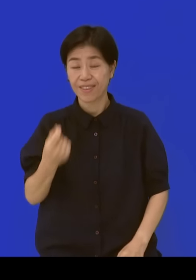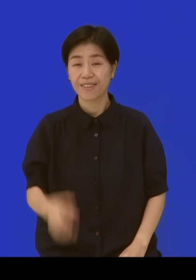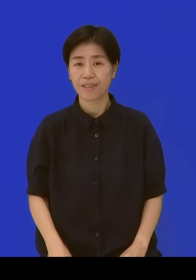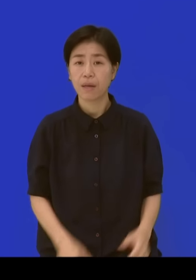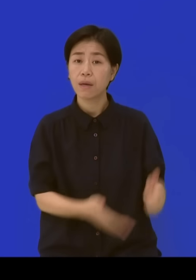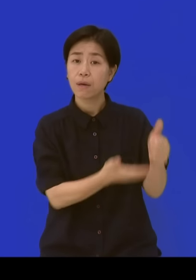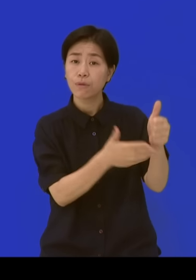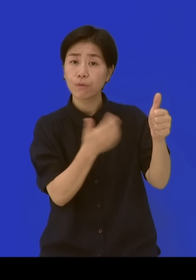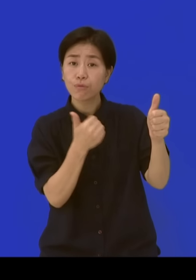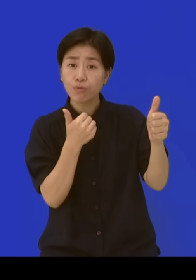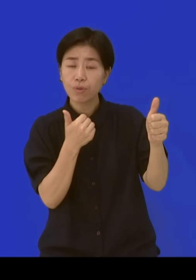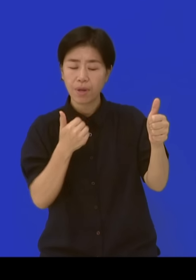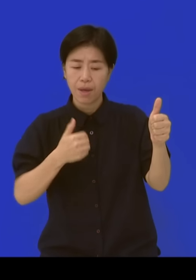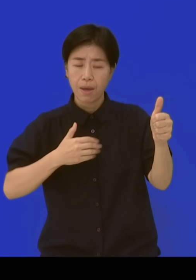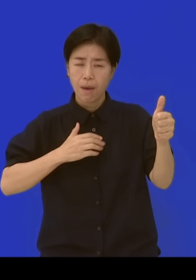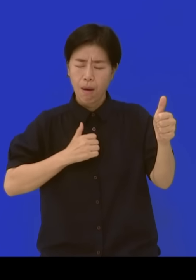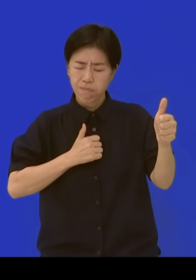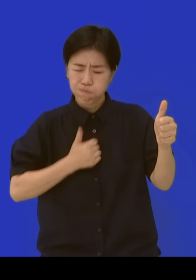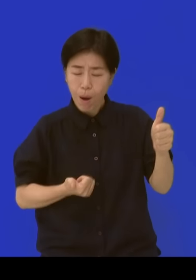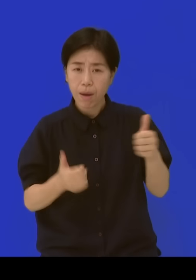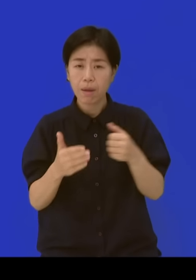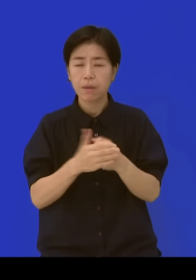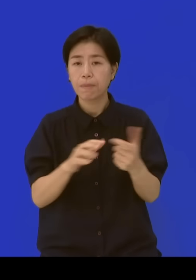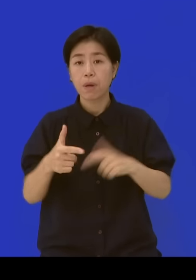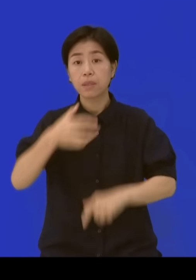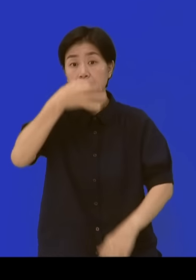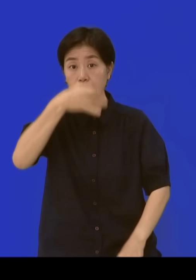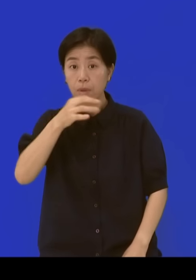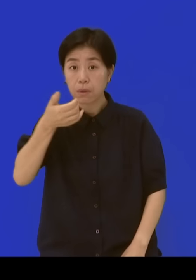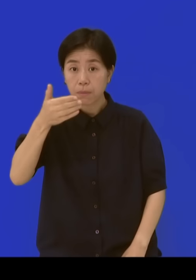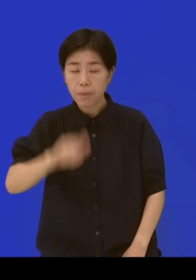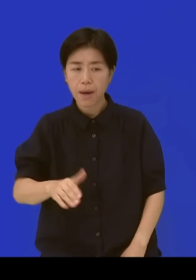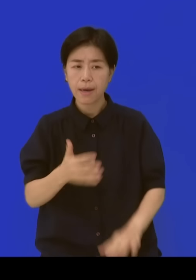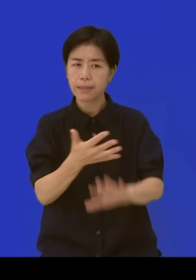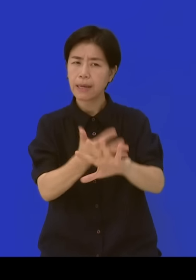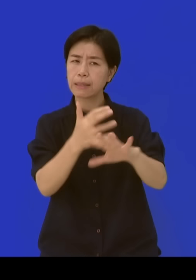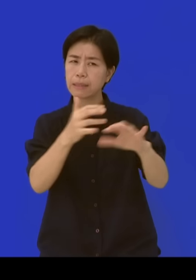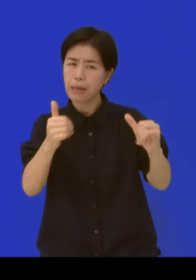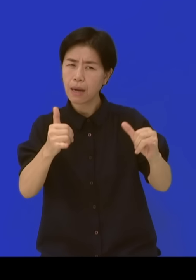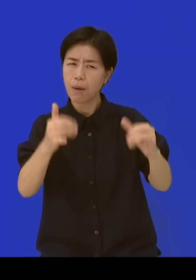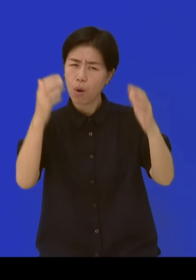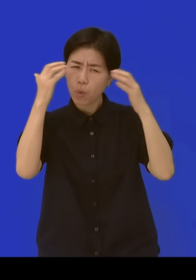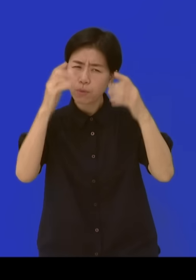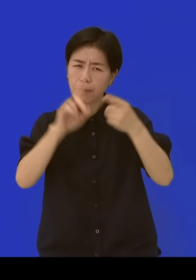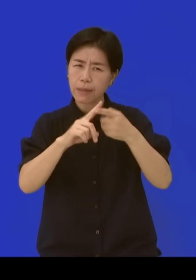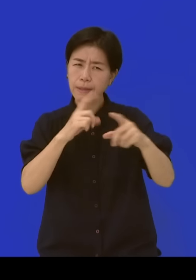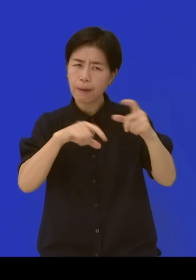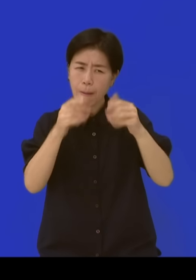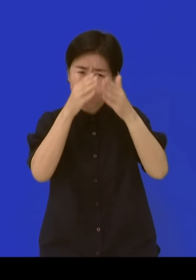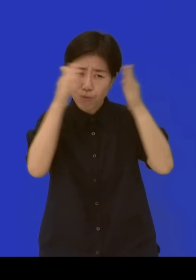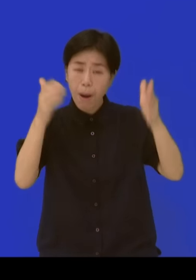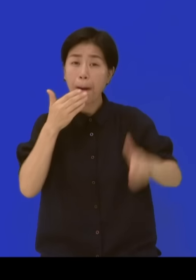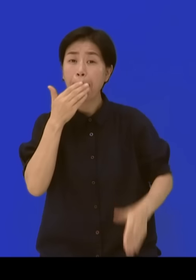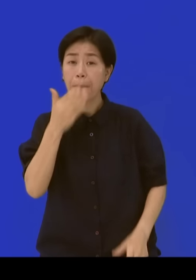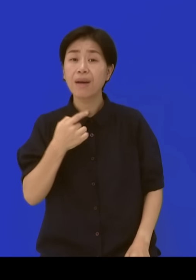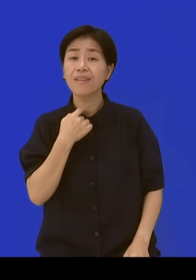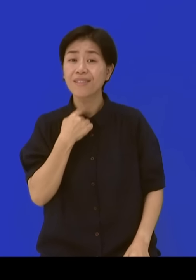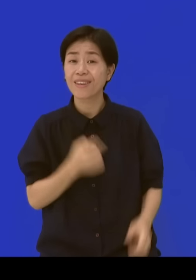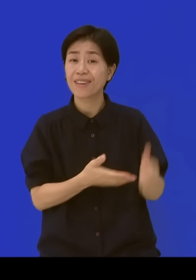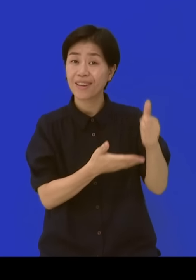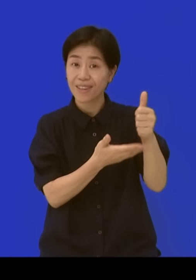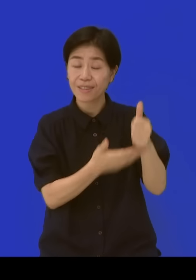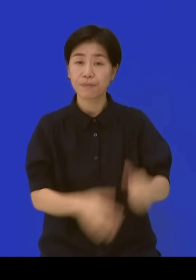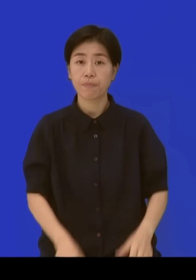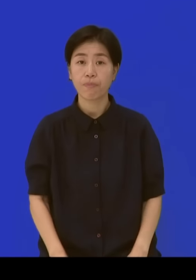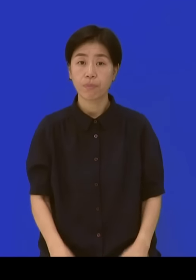분도요. 낮은 자존감으로 힘든 시기가 있었지만 타인의 고통에 대한 이해의 폭이 넓어졌다고 고백하시는 분이십니다. 네,